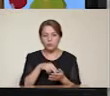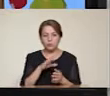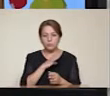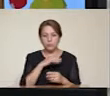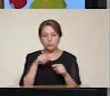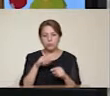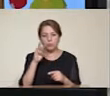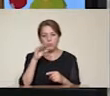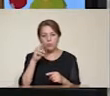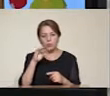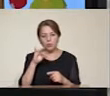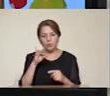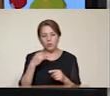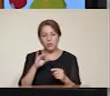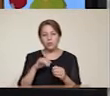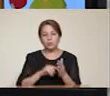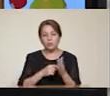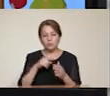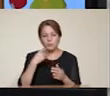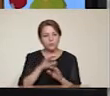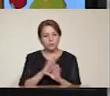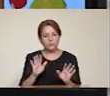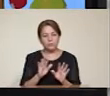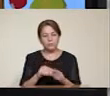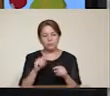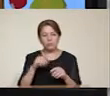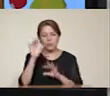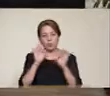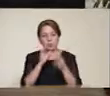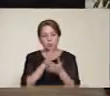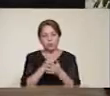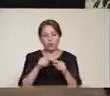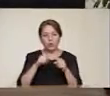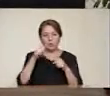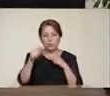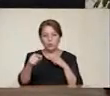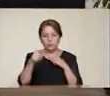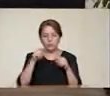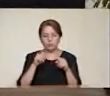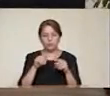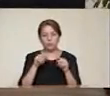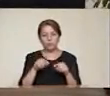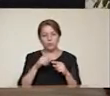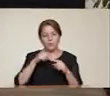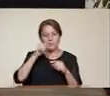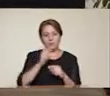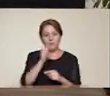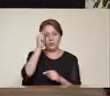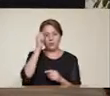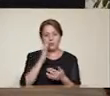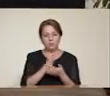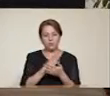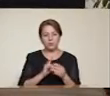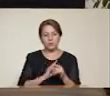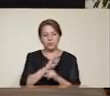biz moddiy nuqta deb ayta olmaymiz. Chunki poyezdning o'lchami bor, uning uzunligi hamda uning balandligi bor. Samolyotni